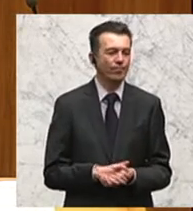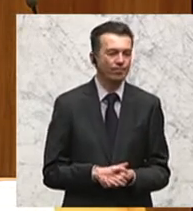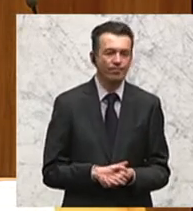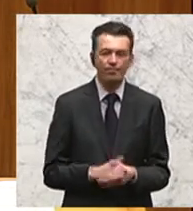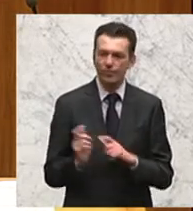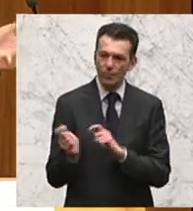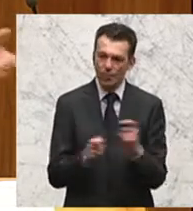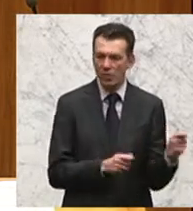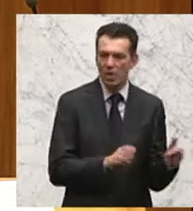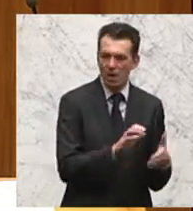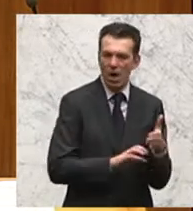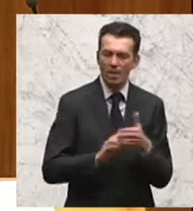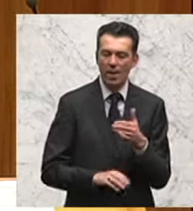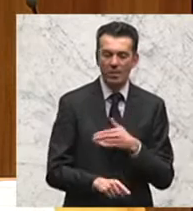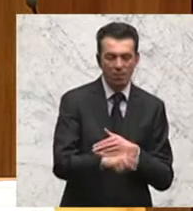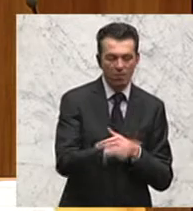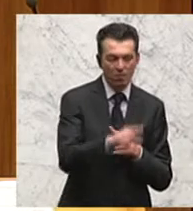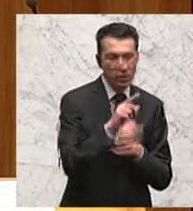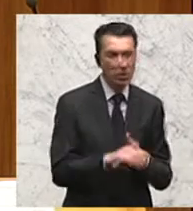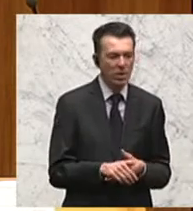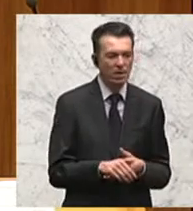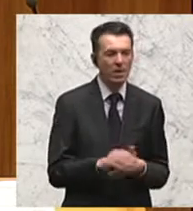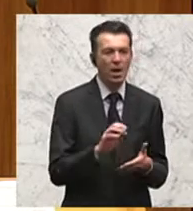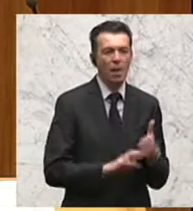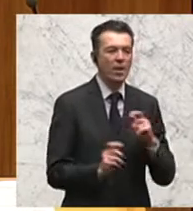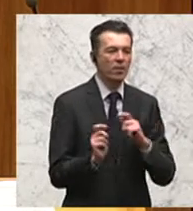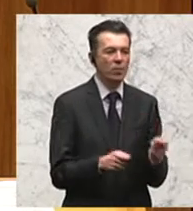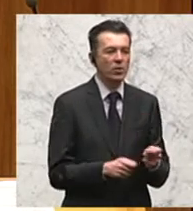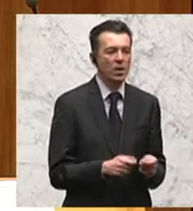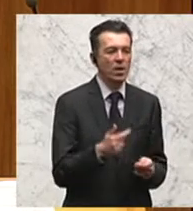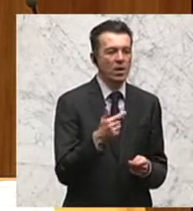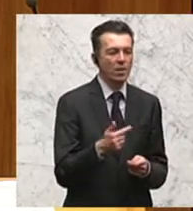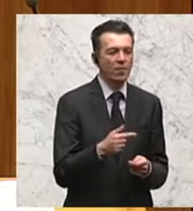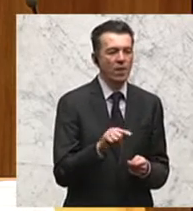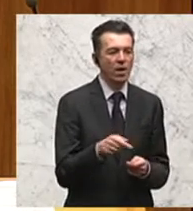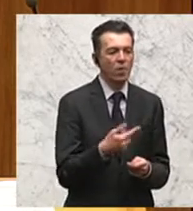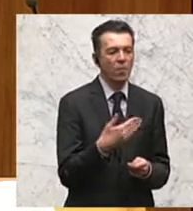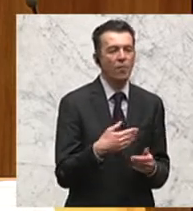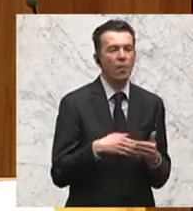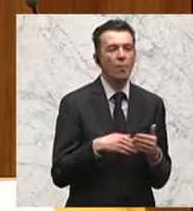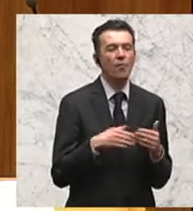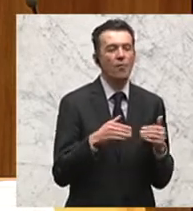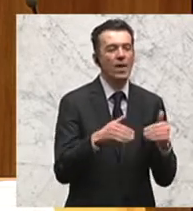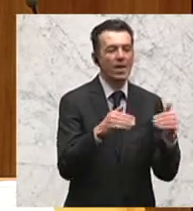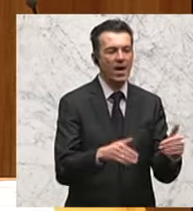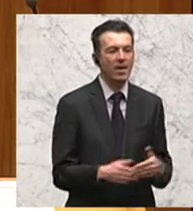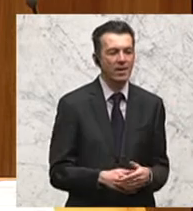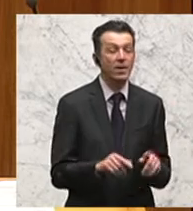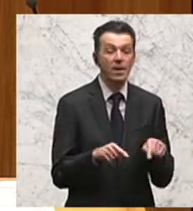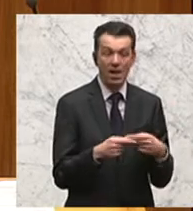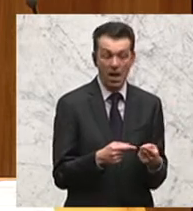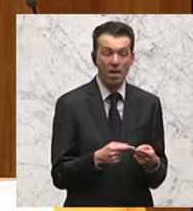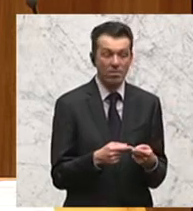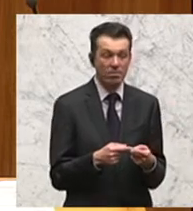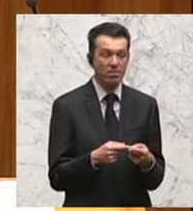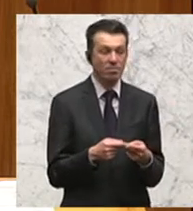vorgeschlagen hat. Für Deutschland war ja der Rabatt vorgeschlagen, dass er auf 2,5 Milliarden gekürzt wird. Geworden sind es dank des Verhandlungsgeschickes